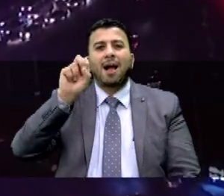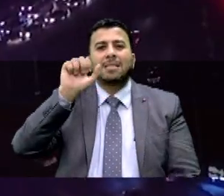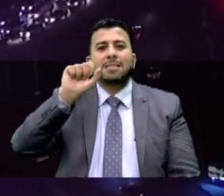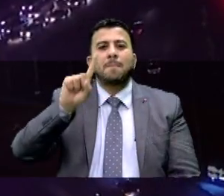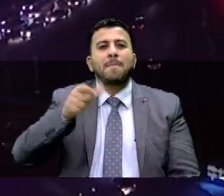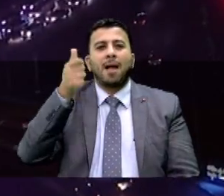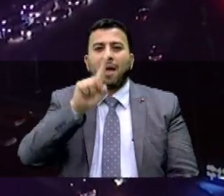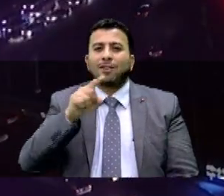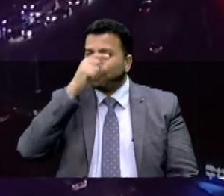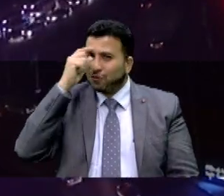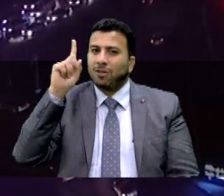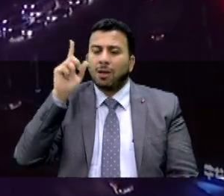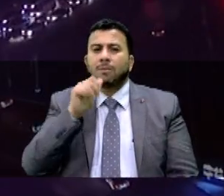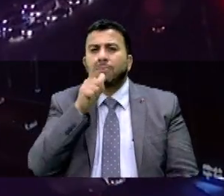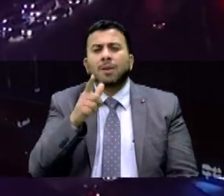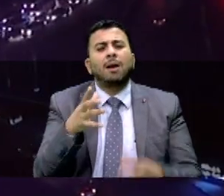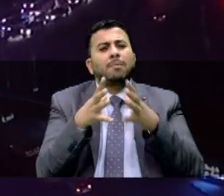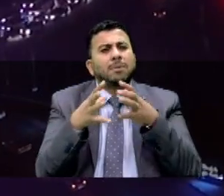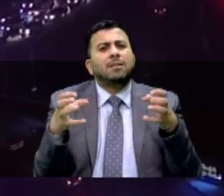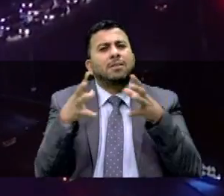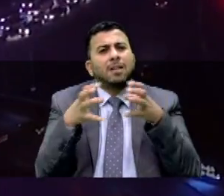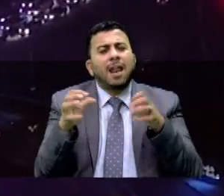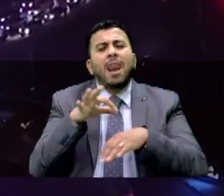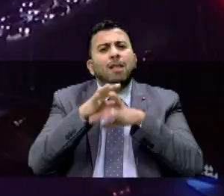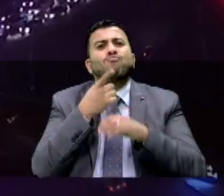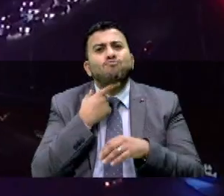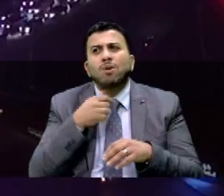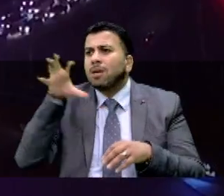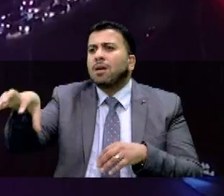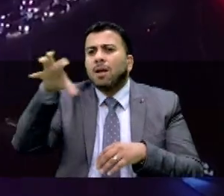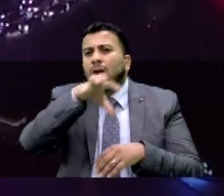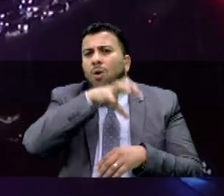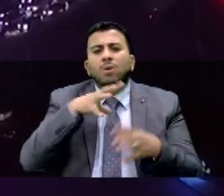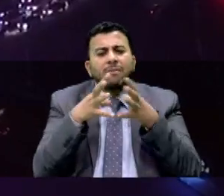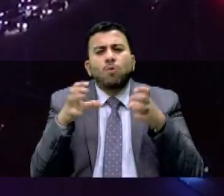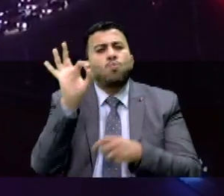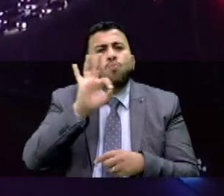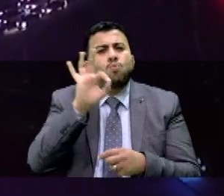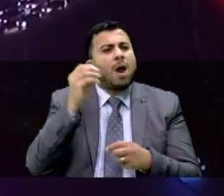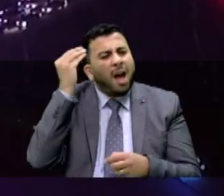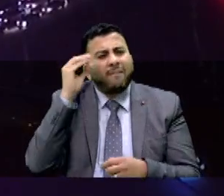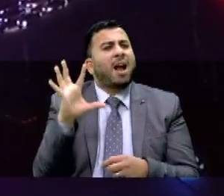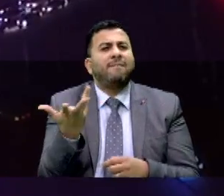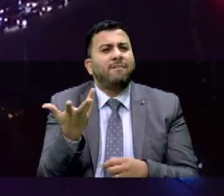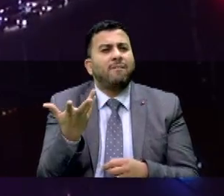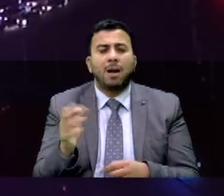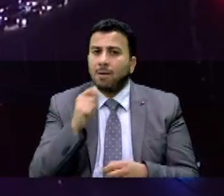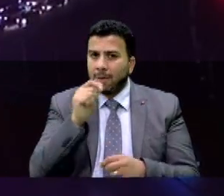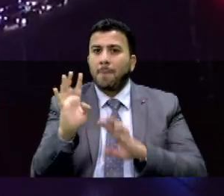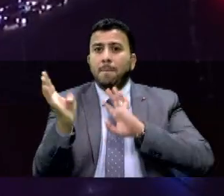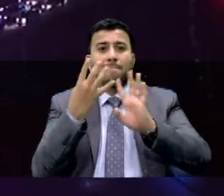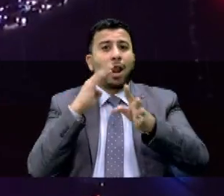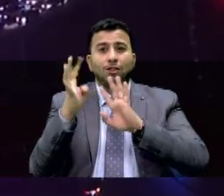بإمكان الجمهور معرفة تفاصيل مهرجان أضواء الشارقة وأين هي مواقعها؟ نحن طبعا نقول دائما أن هذا